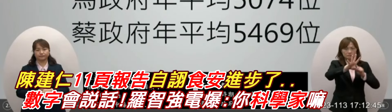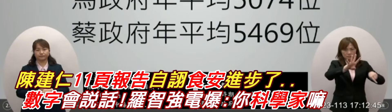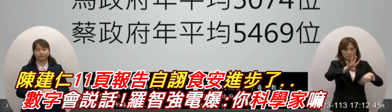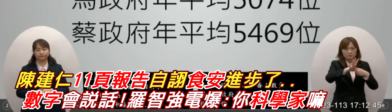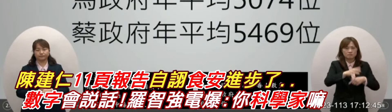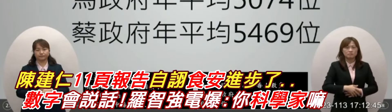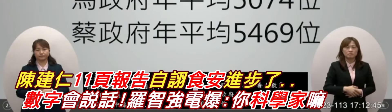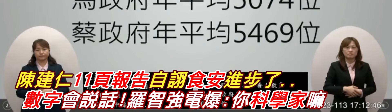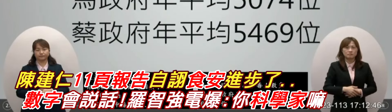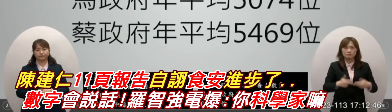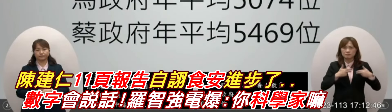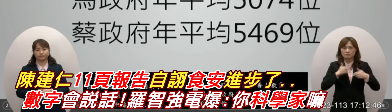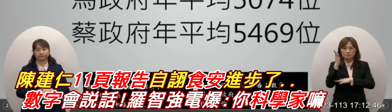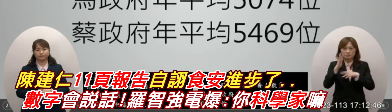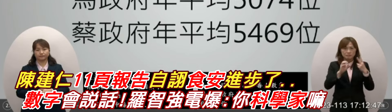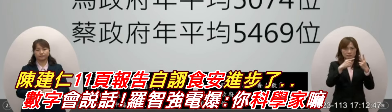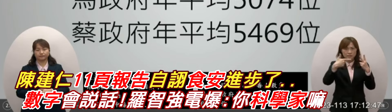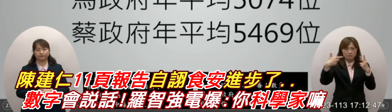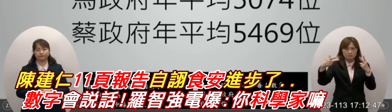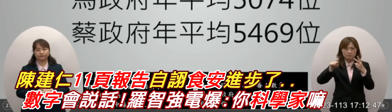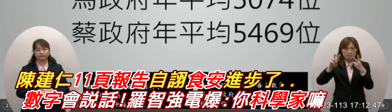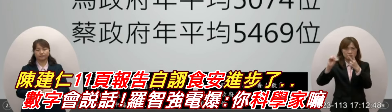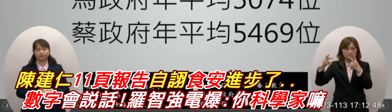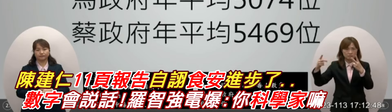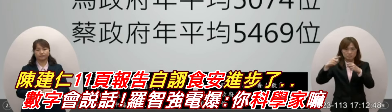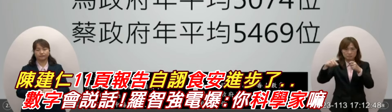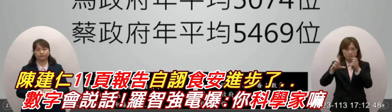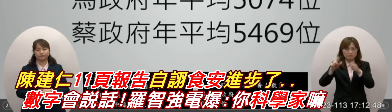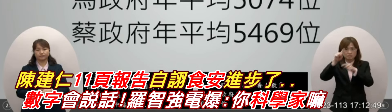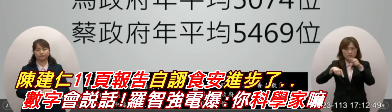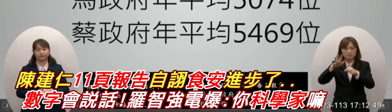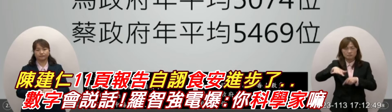5044位，蔡英文2016到2022平均是